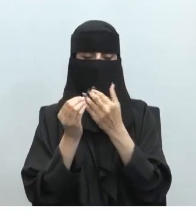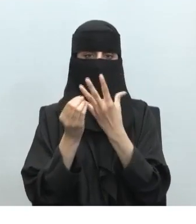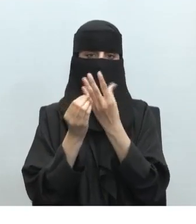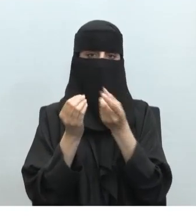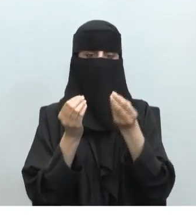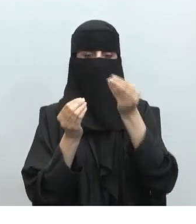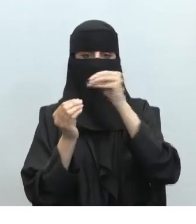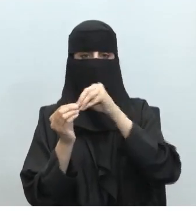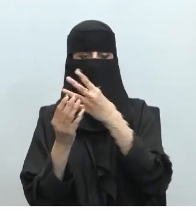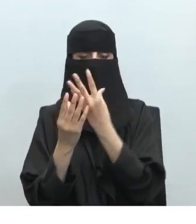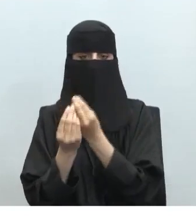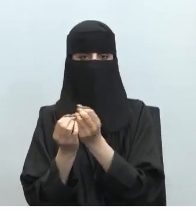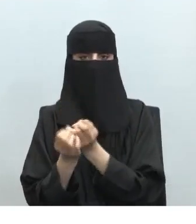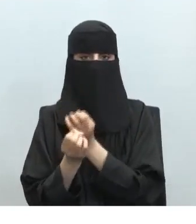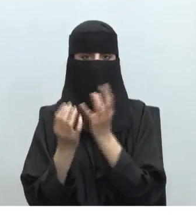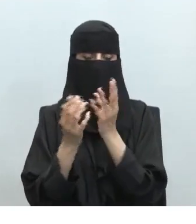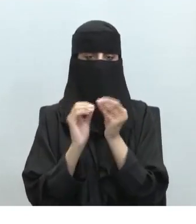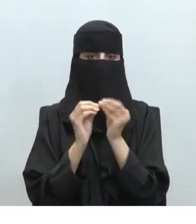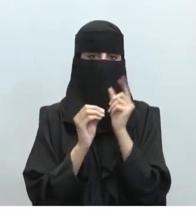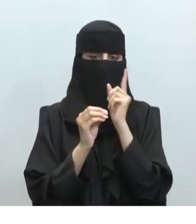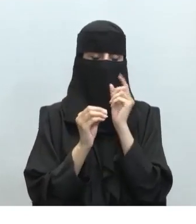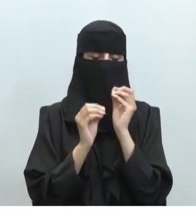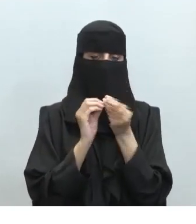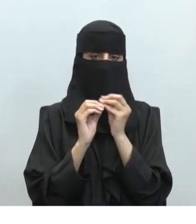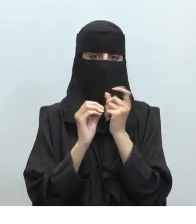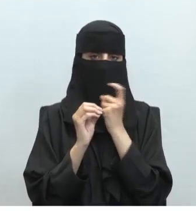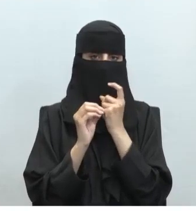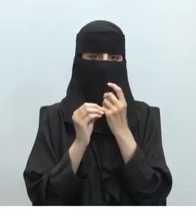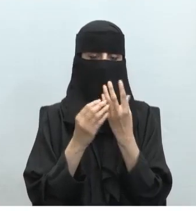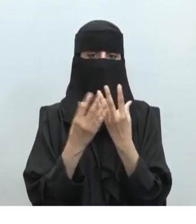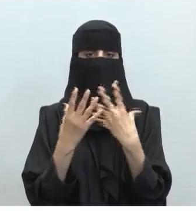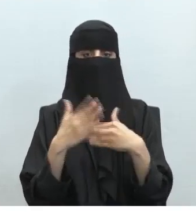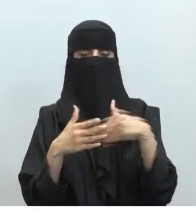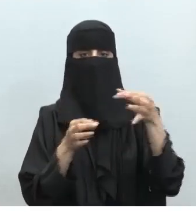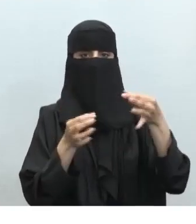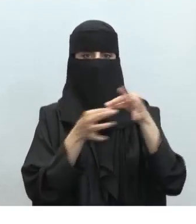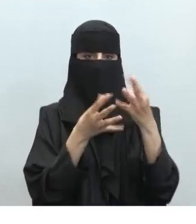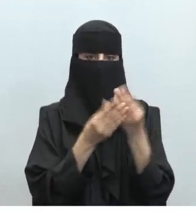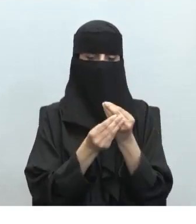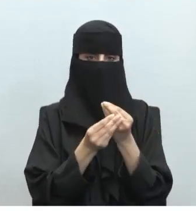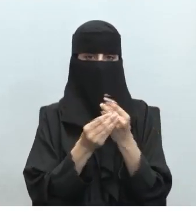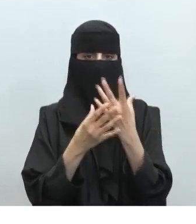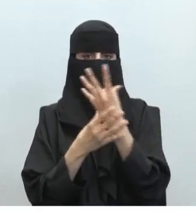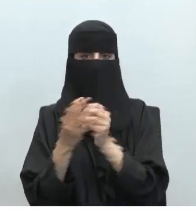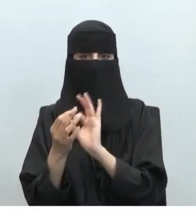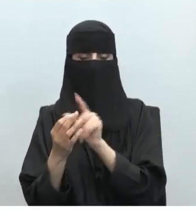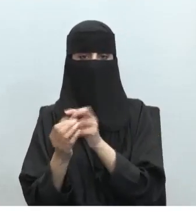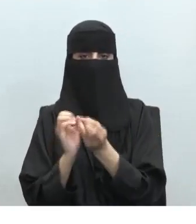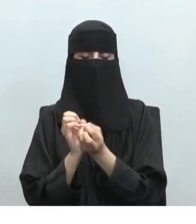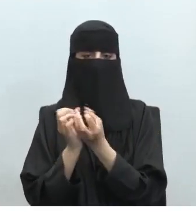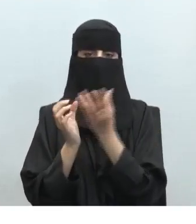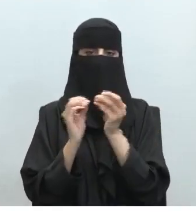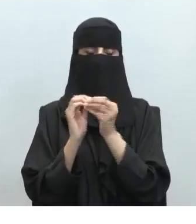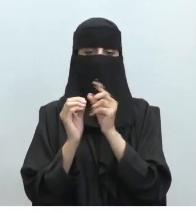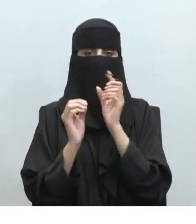لقحنا مع زهره بيضاء كان لدينا زهره مختلفه او لون جديد وسط ما بين اللونين هذه الزهره التي ظهرت باللون